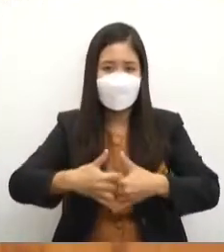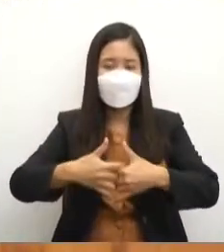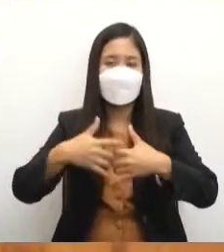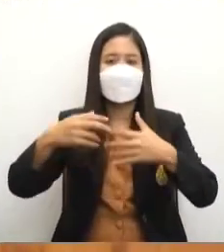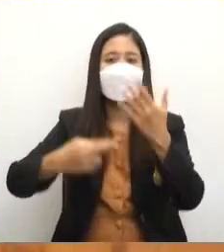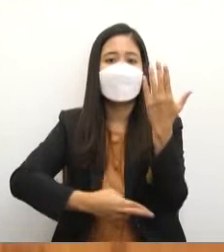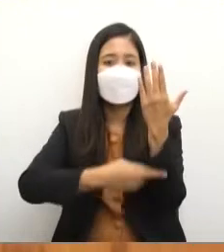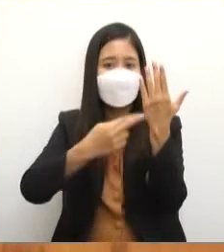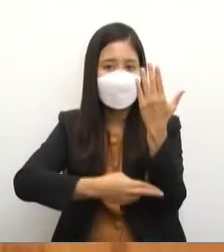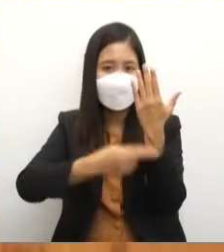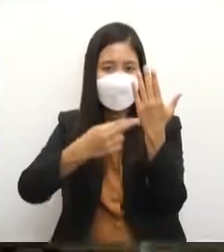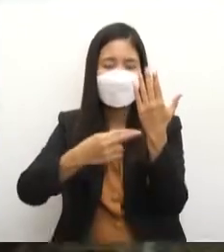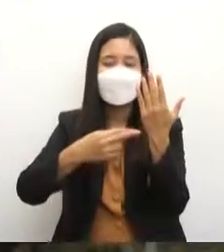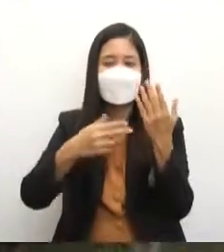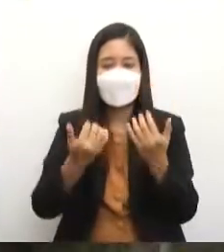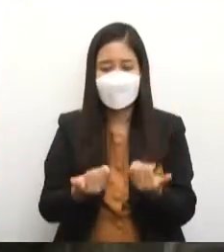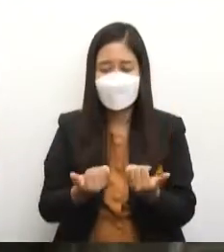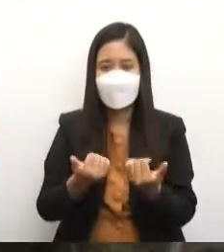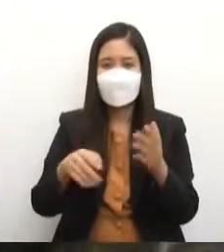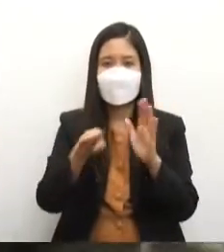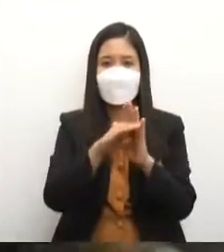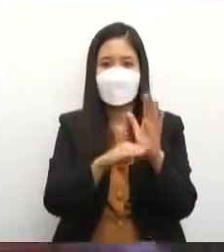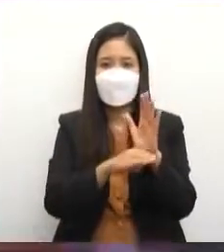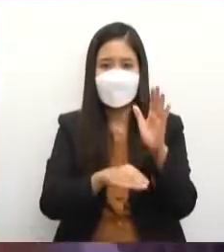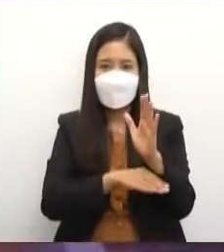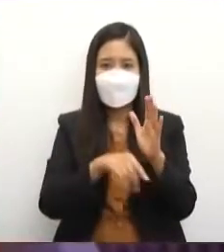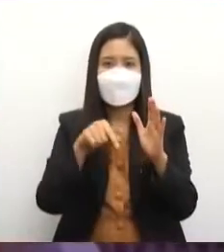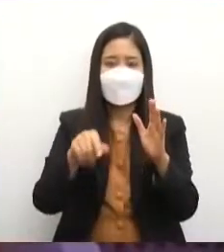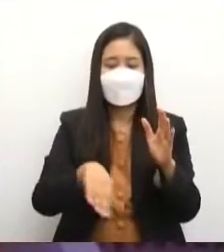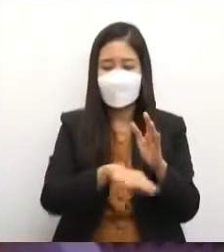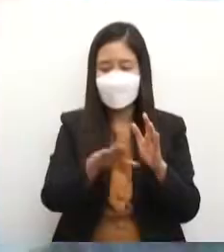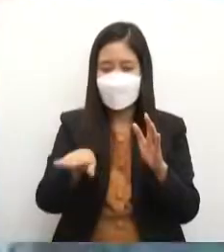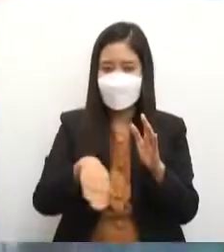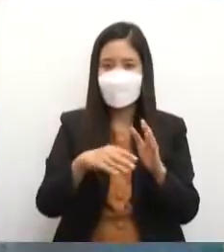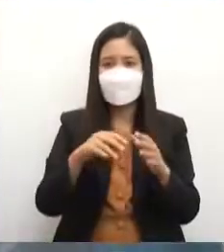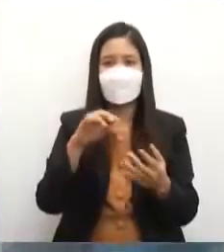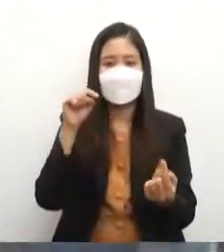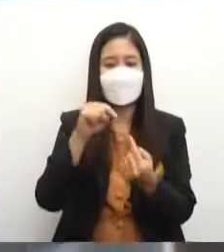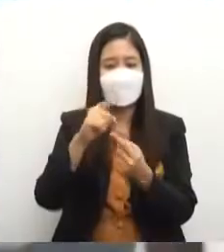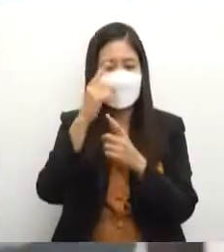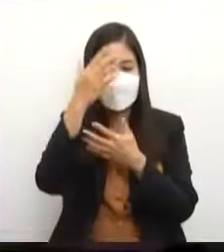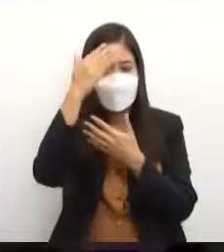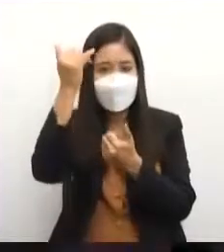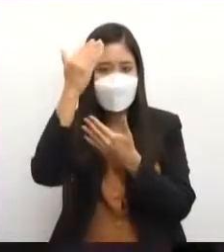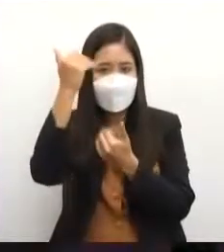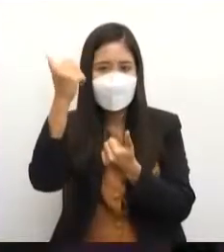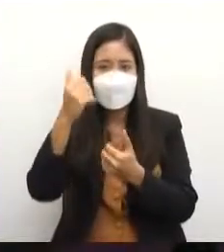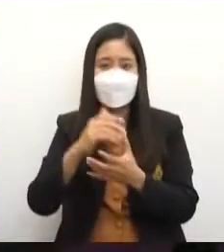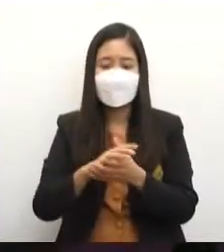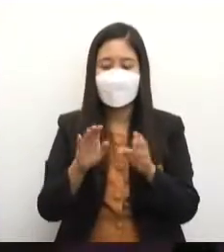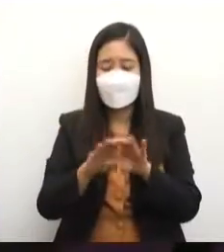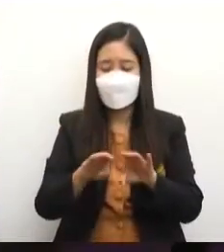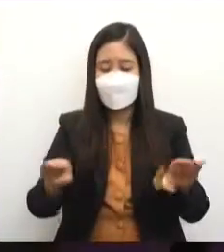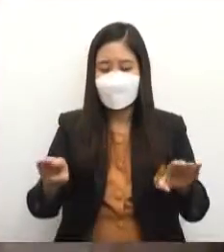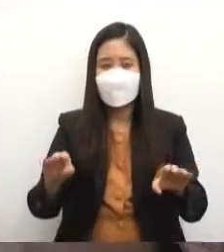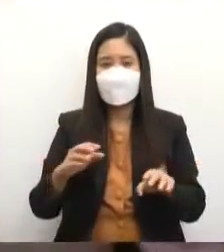รมอย่างนี้ค่ะซึ่งเด็กๆจะเลือกตามความถนัดและความสนใจพอเขามีความ